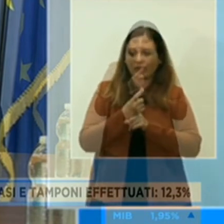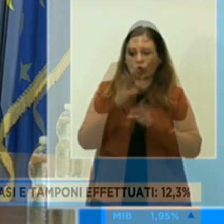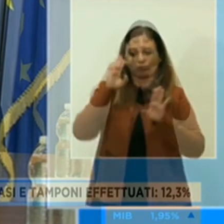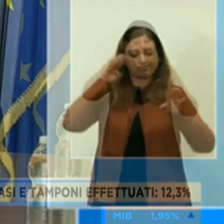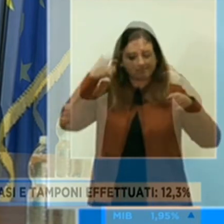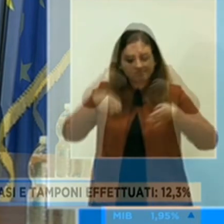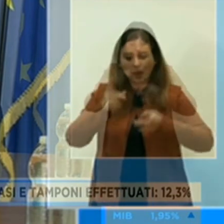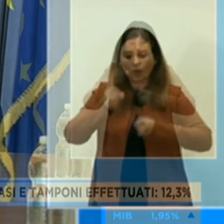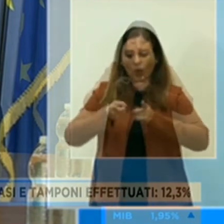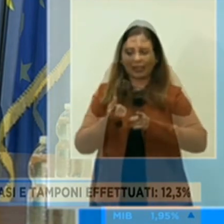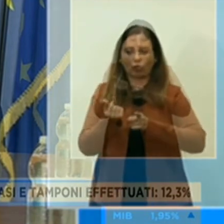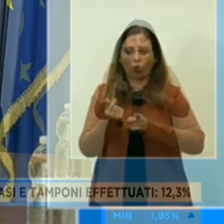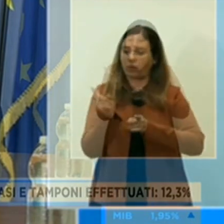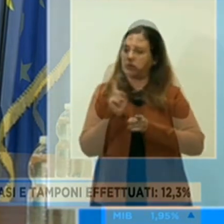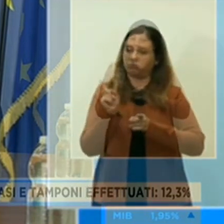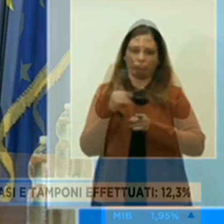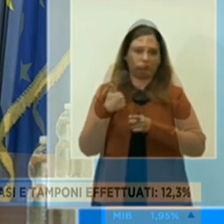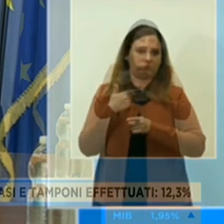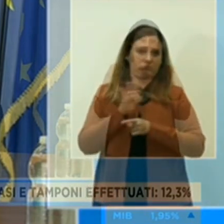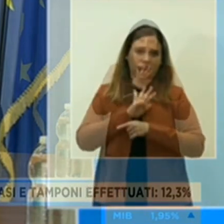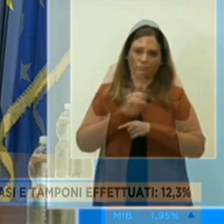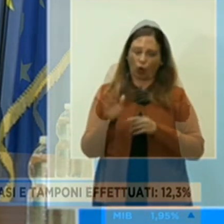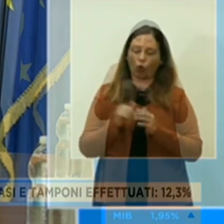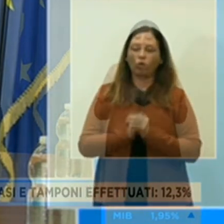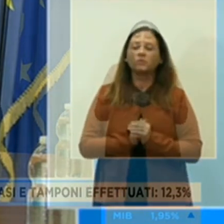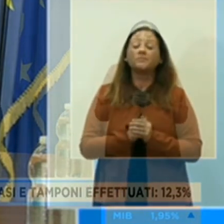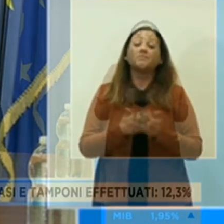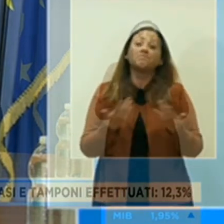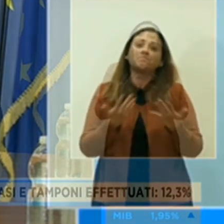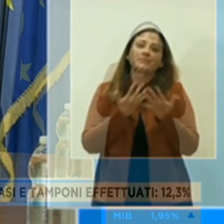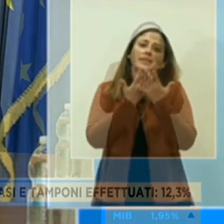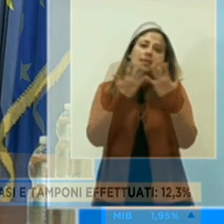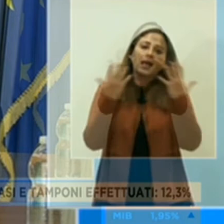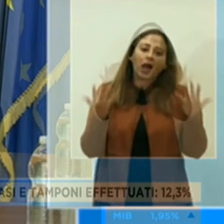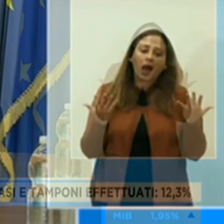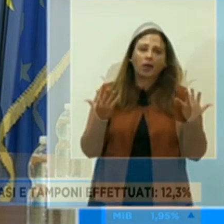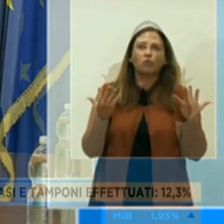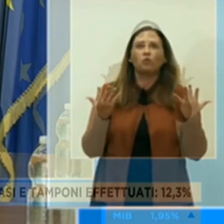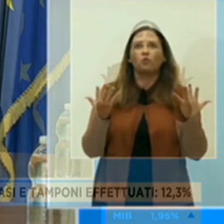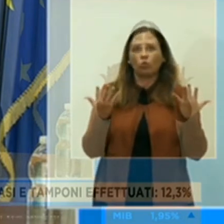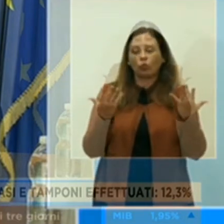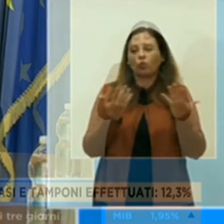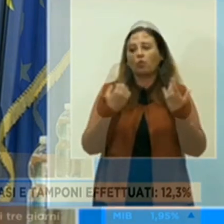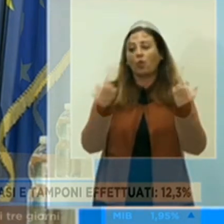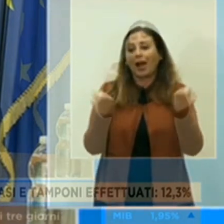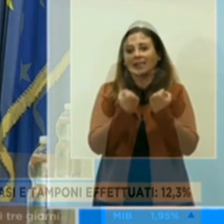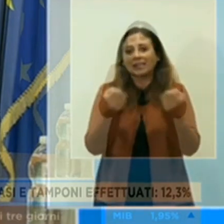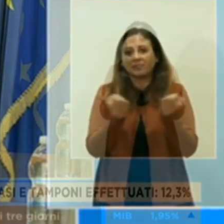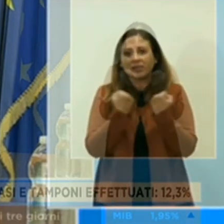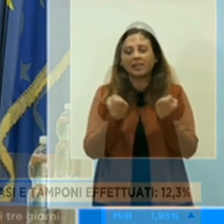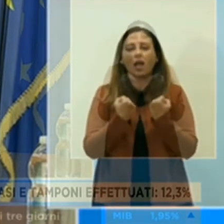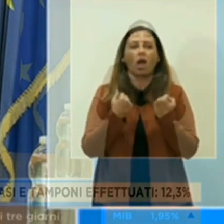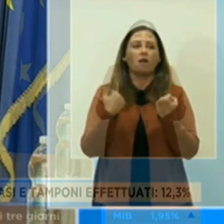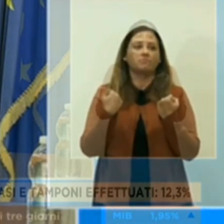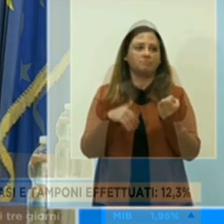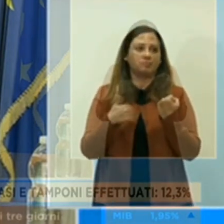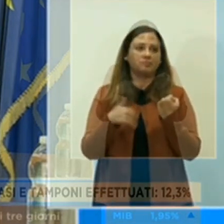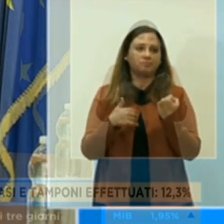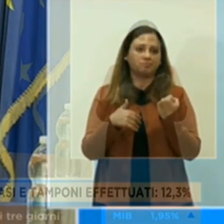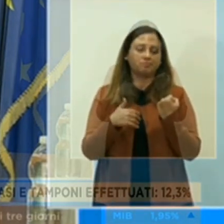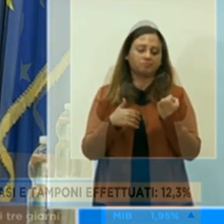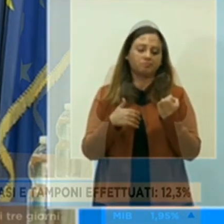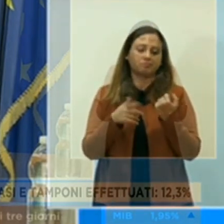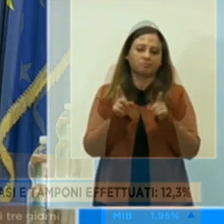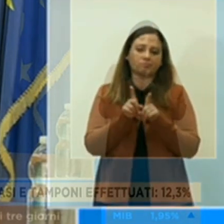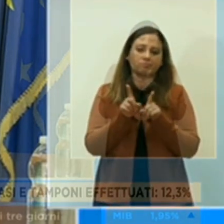economica. Però è chiaro, è logico che l'attività, soprattutto a